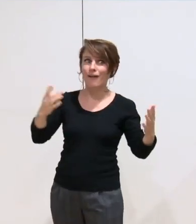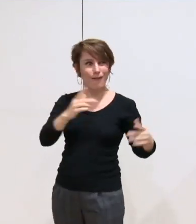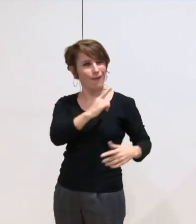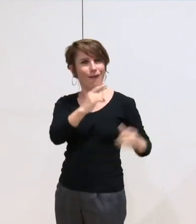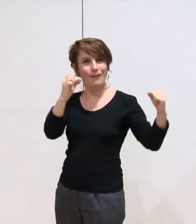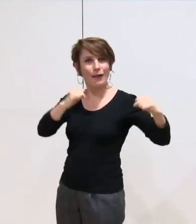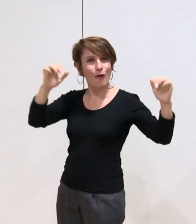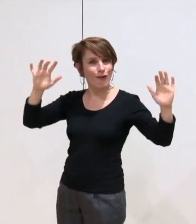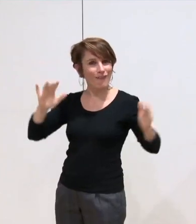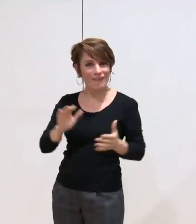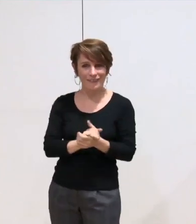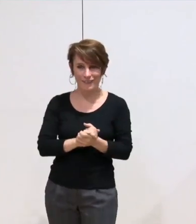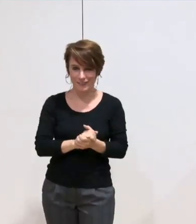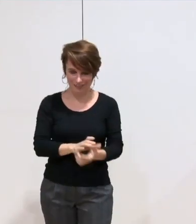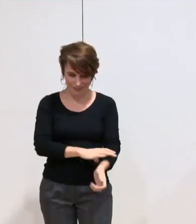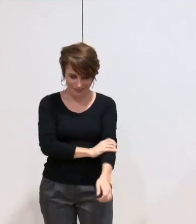Et parce que